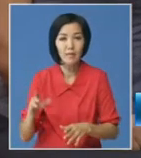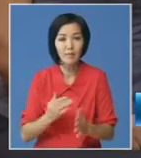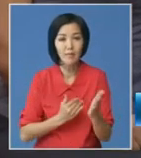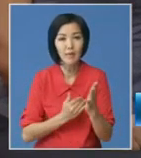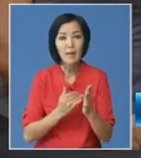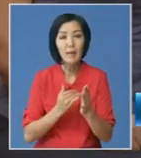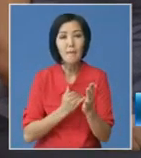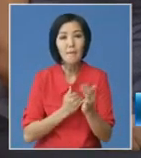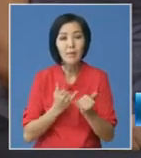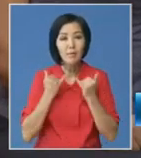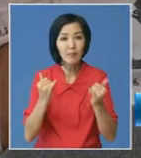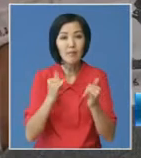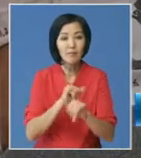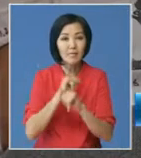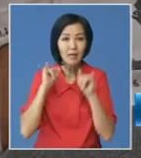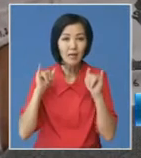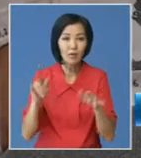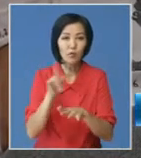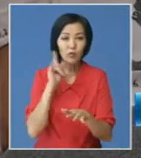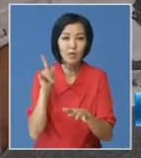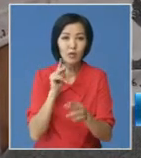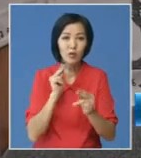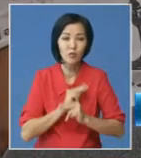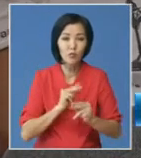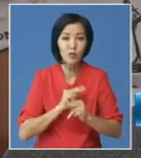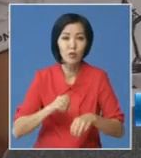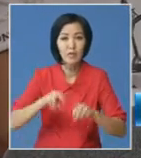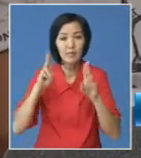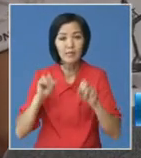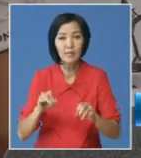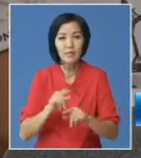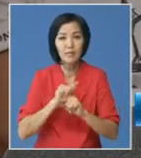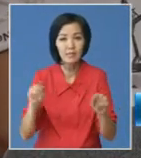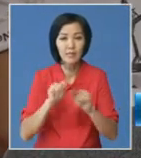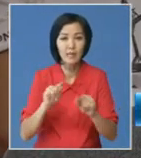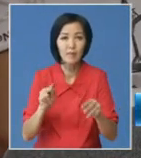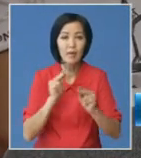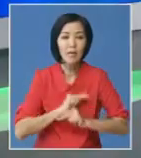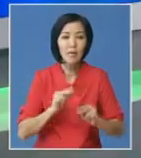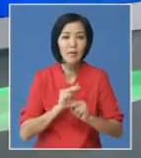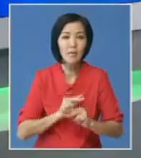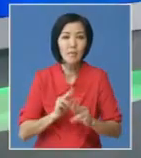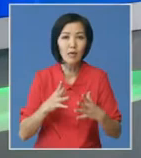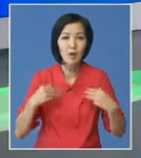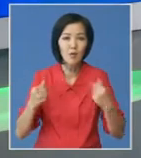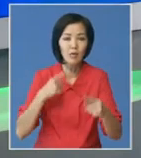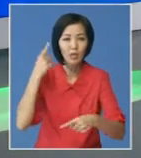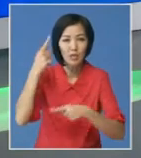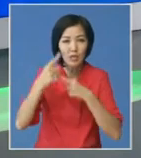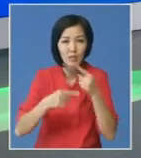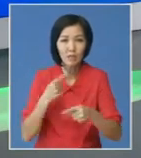еңбек адамы мәртебесін арттыру. Жастар арасында жұмысшы кәсібін кеңінен насихаттап, еңбек әулеттерінің жылдар бойғы